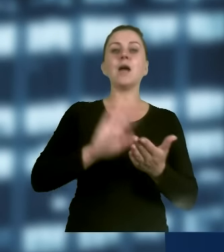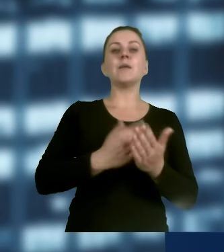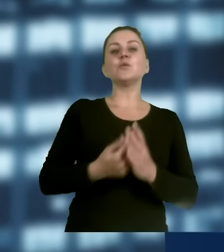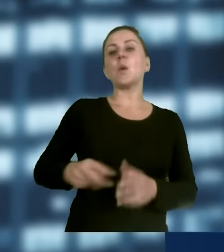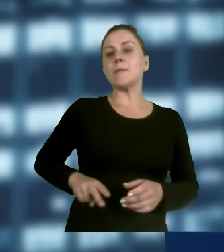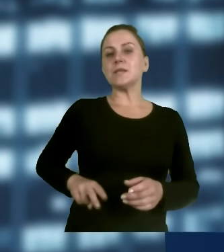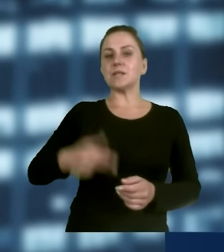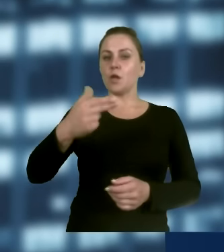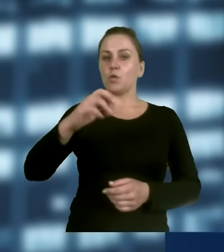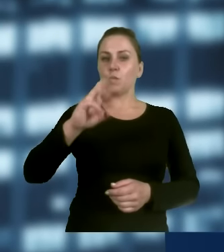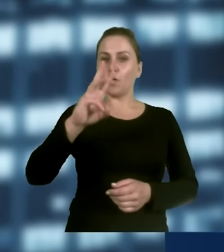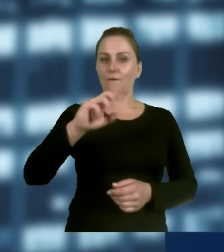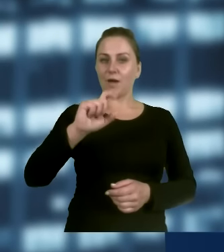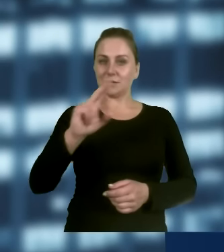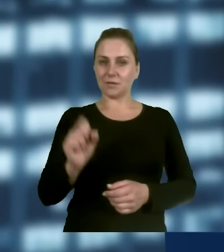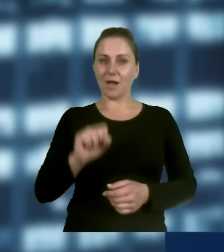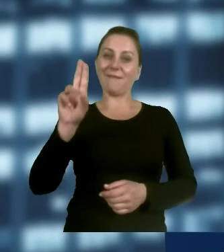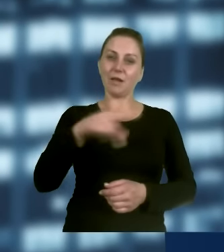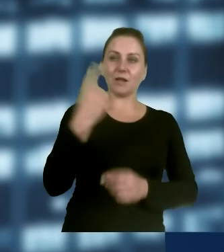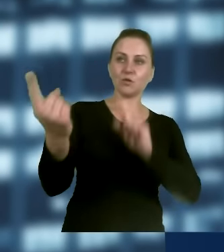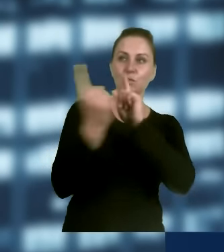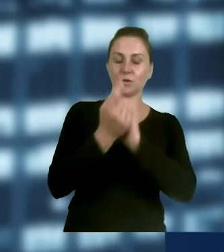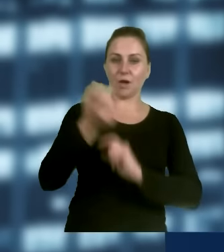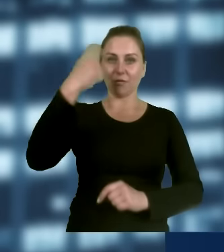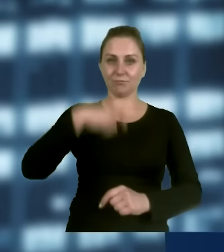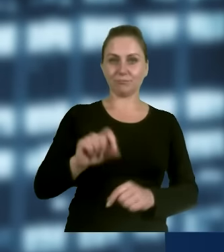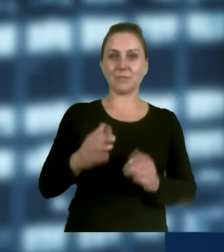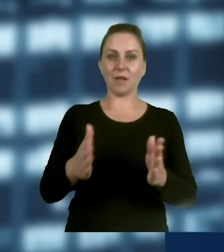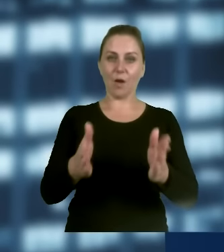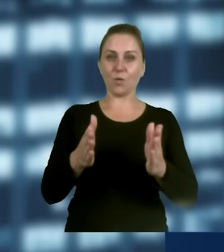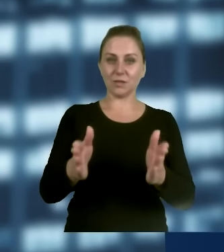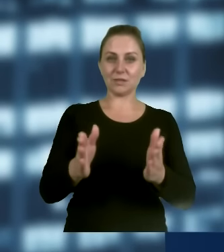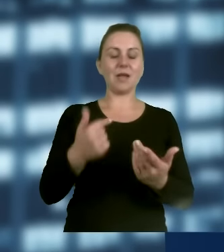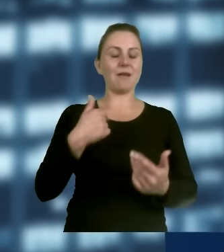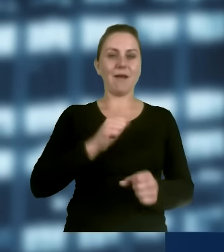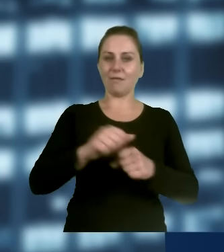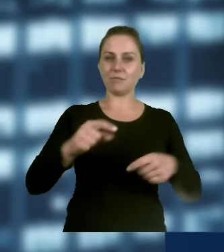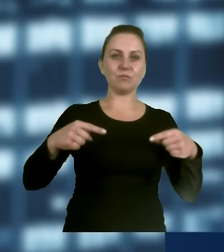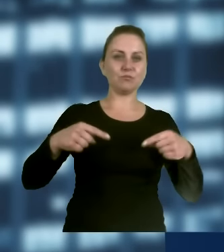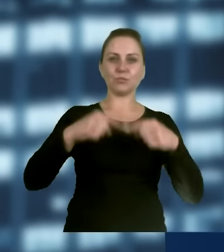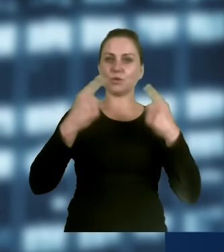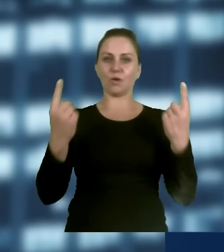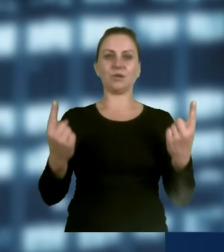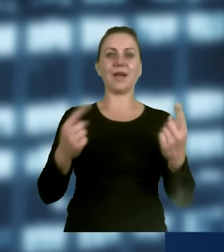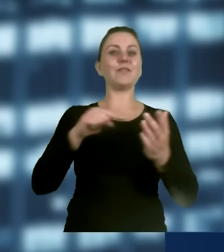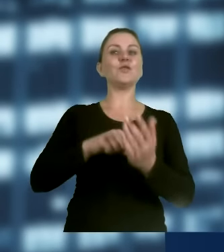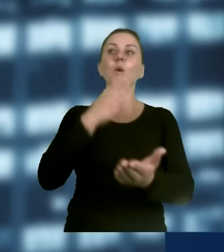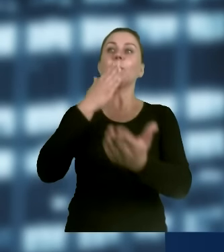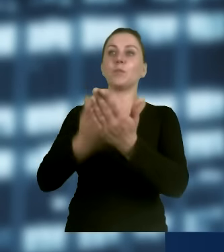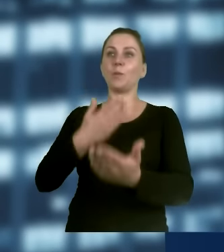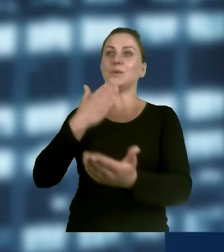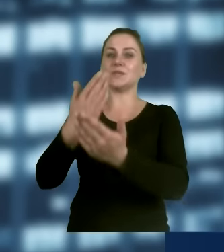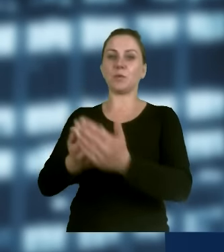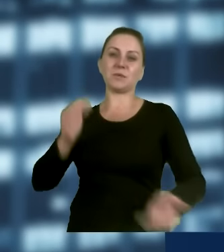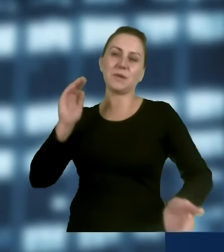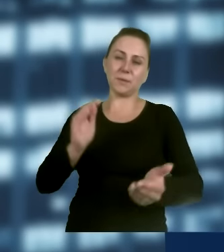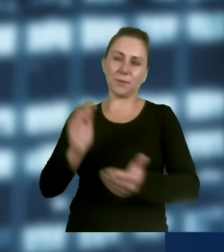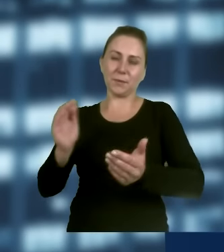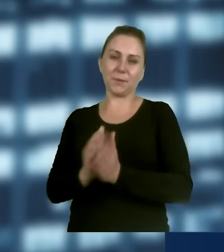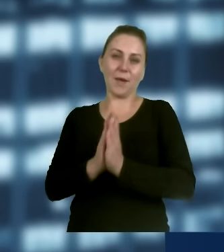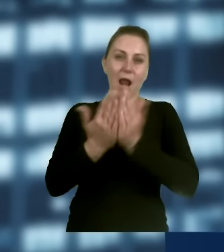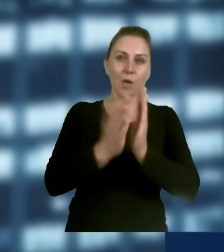spotkała mnie kiedyś na ulicy, jestem głęboko przekonany, że za takie propozycje skracania lektur, jakie